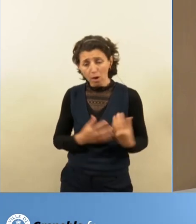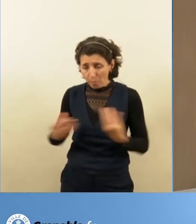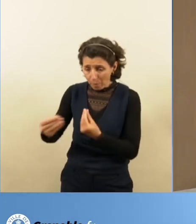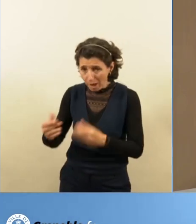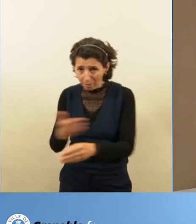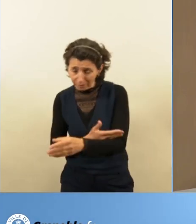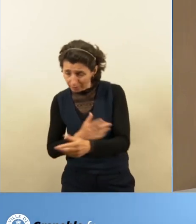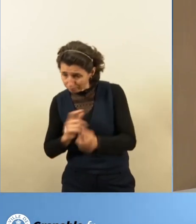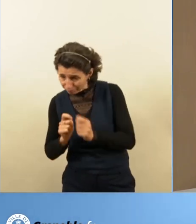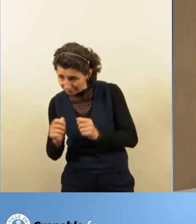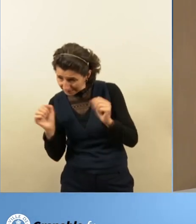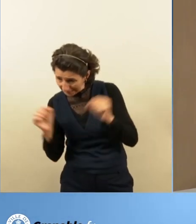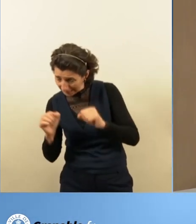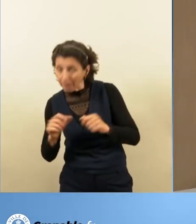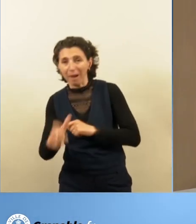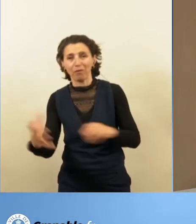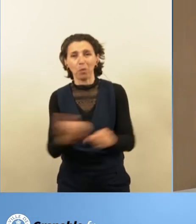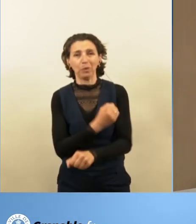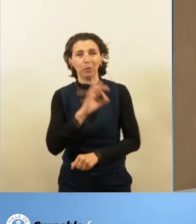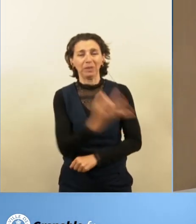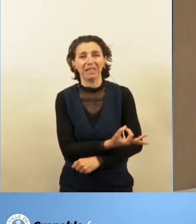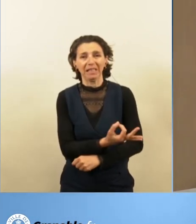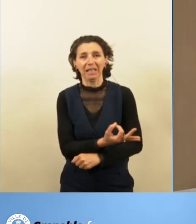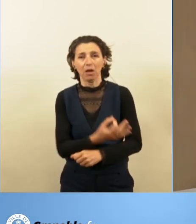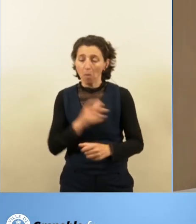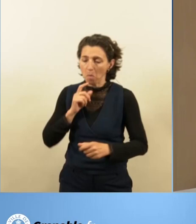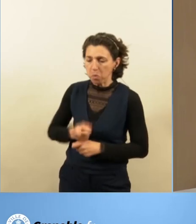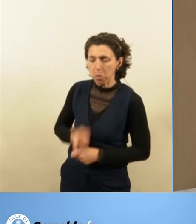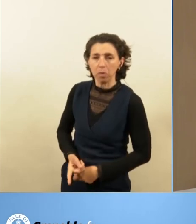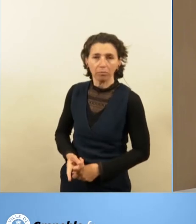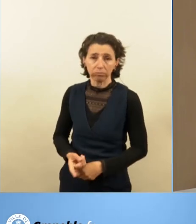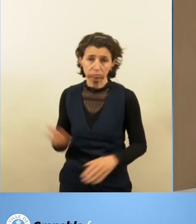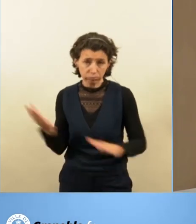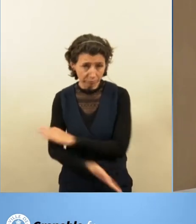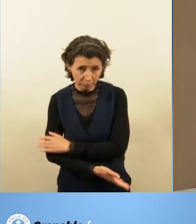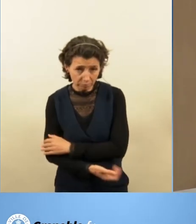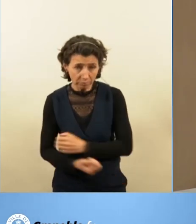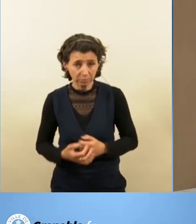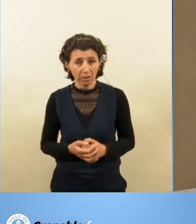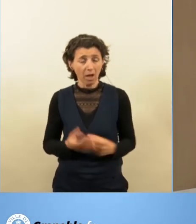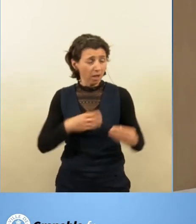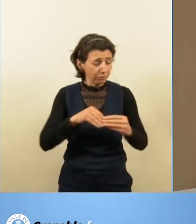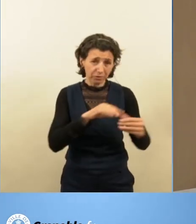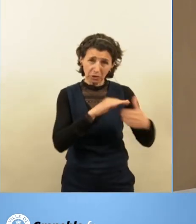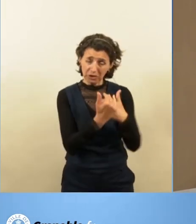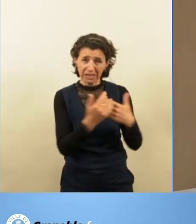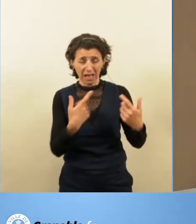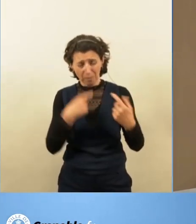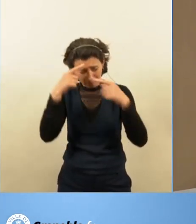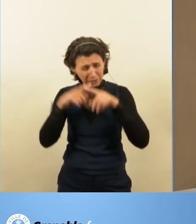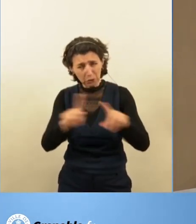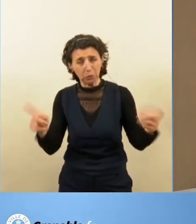et ça ne marche pas quand c'est un justice injuste injuste et socialement et socialement injuste